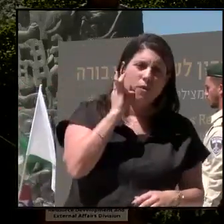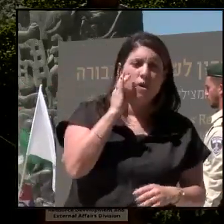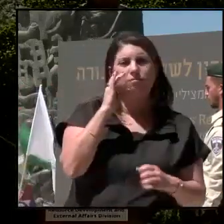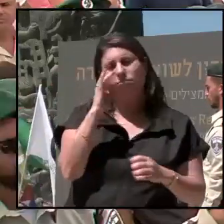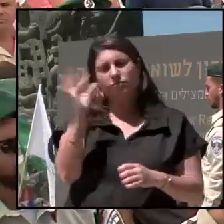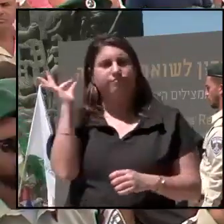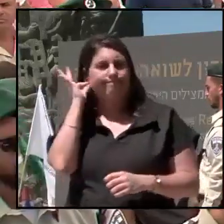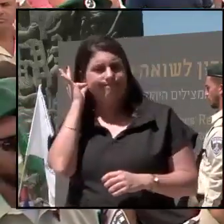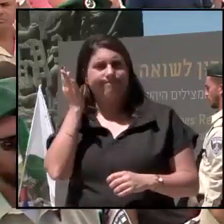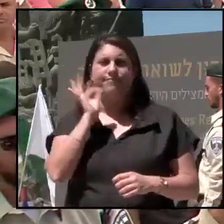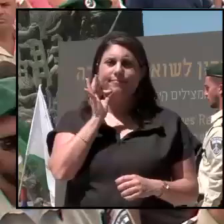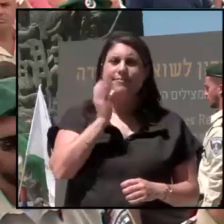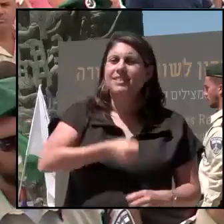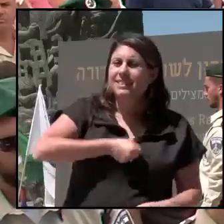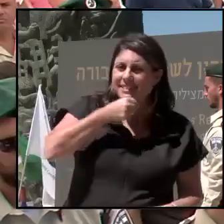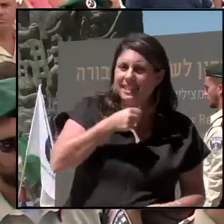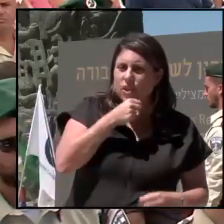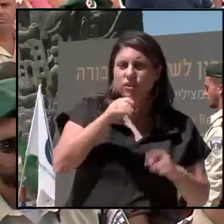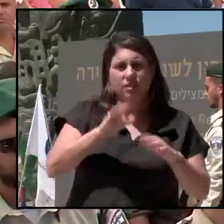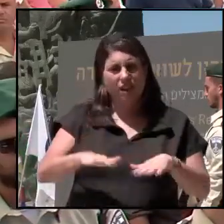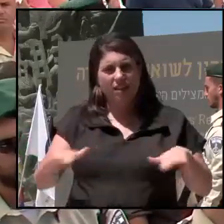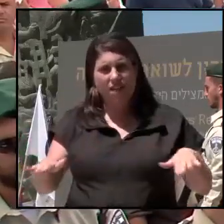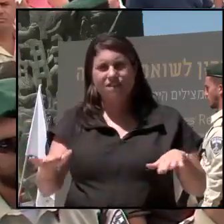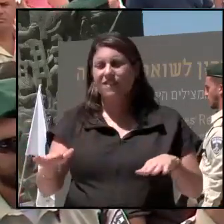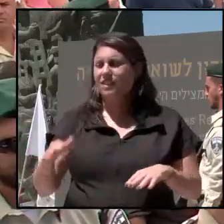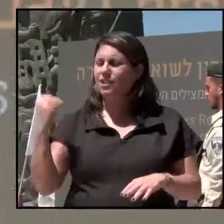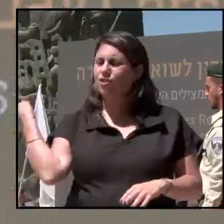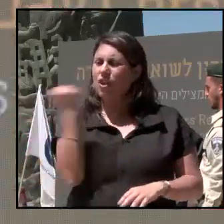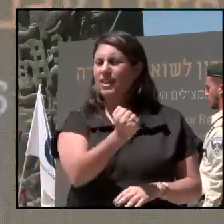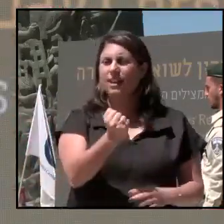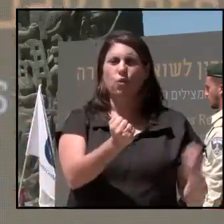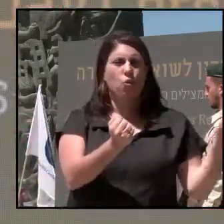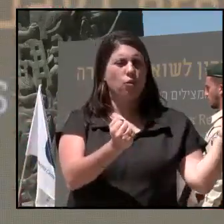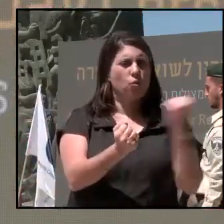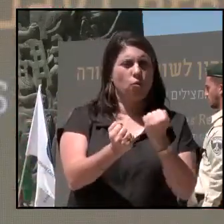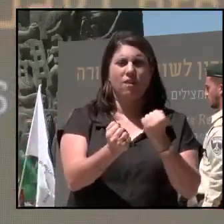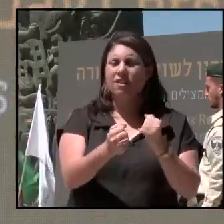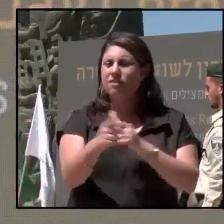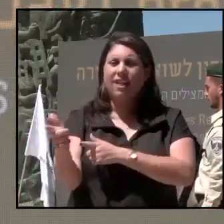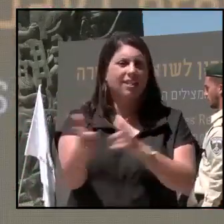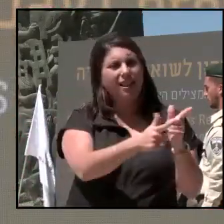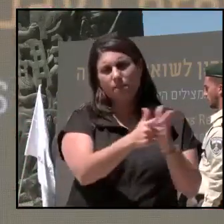ובתולות, זקן וטף, שנהרגו ושנטבחו